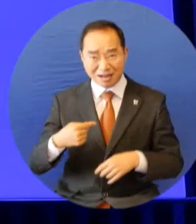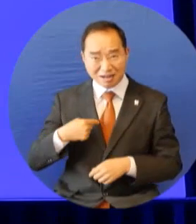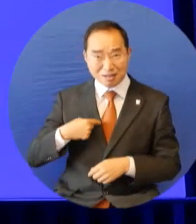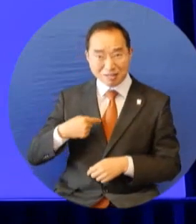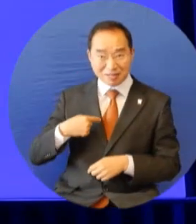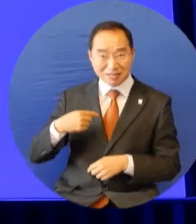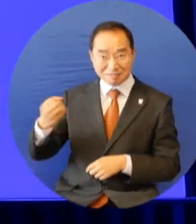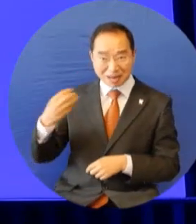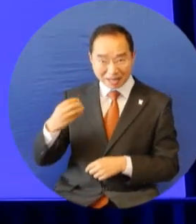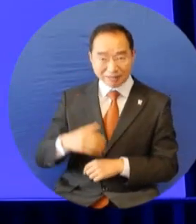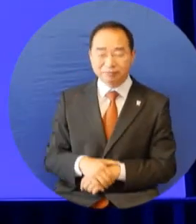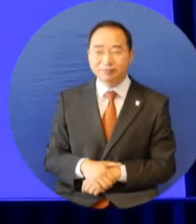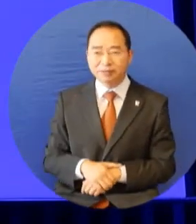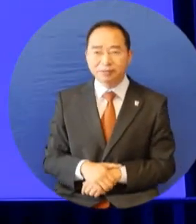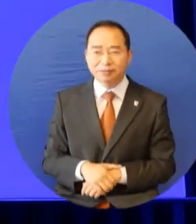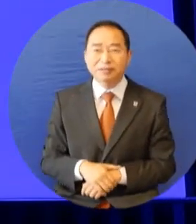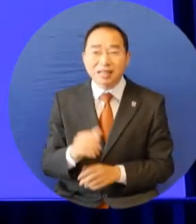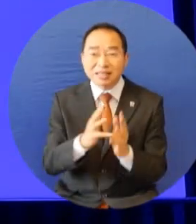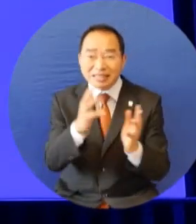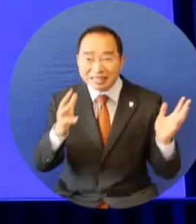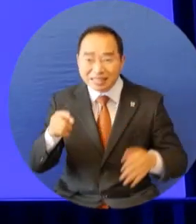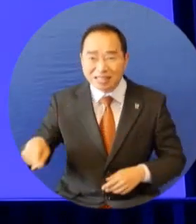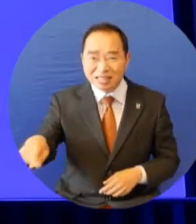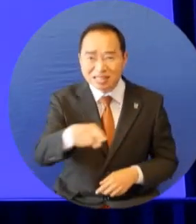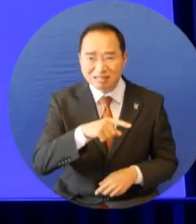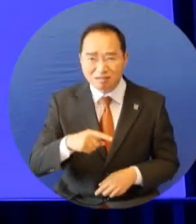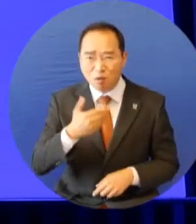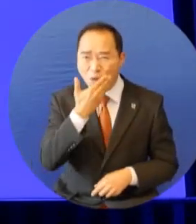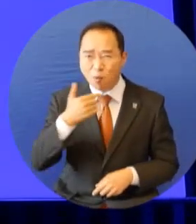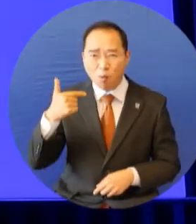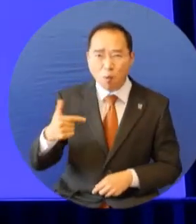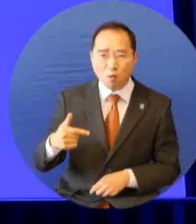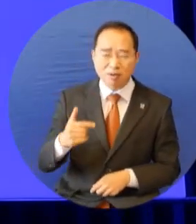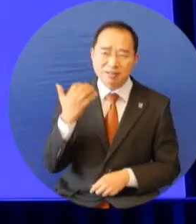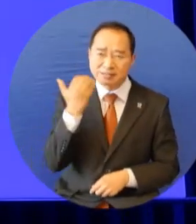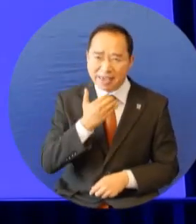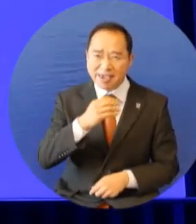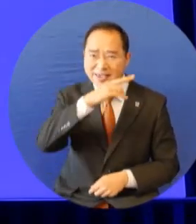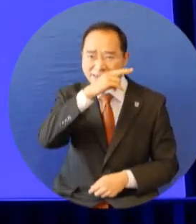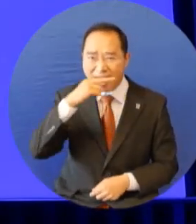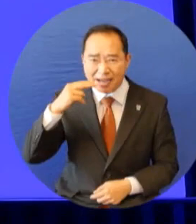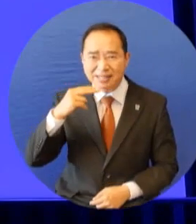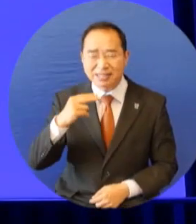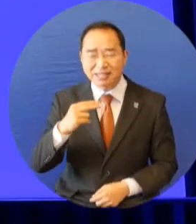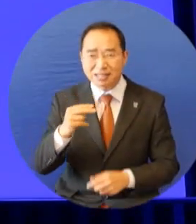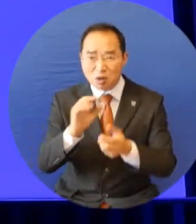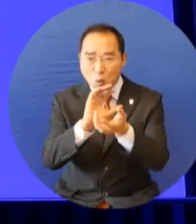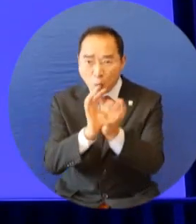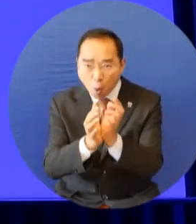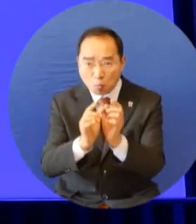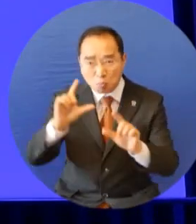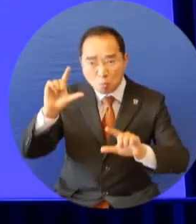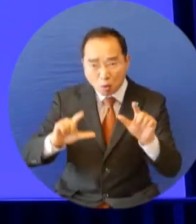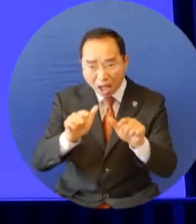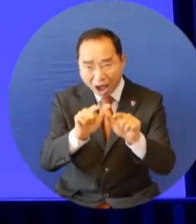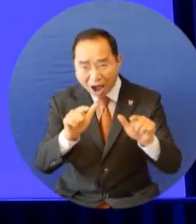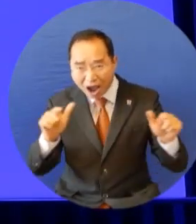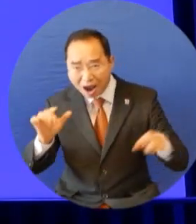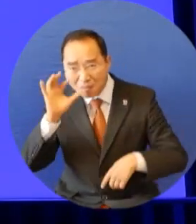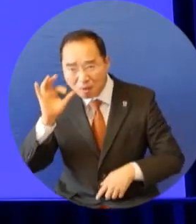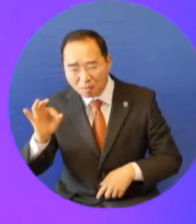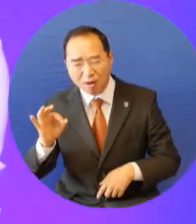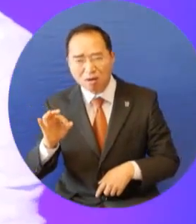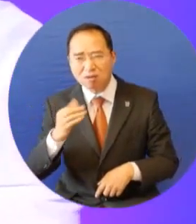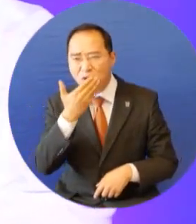들풀이 굉장히 다양한 걸 많이 가지고 있습니다. 디자인적으로, 색상적으로, 향기와 그 꽃